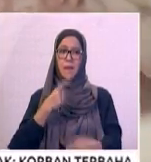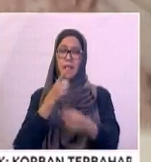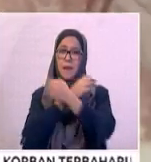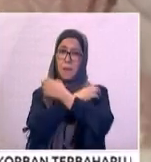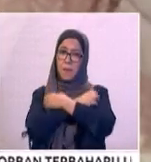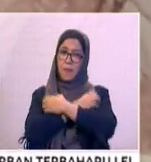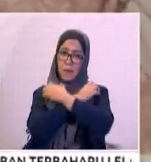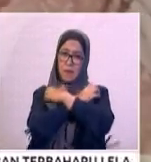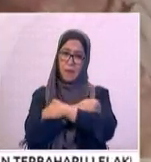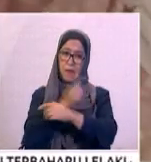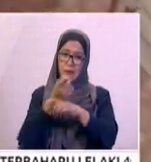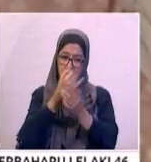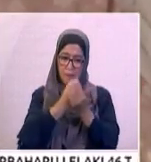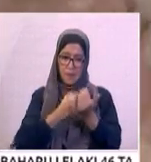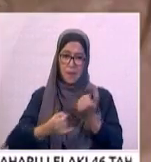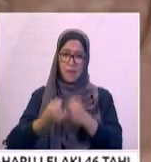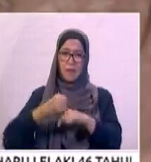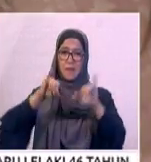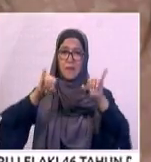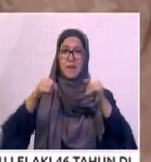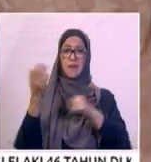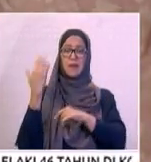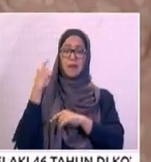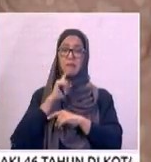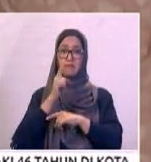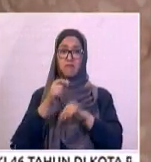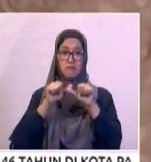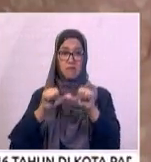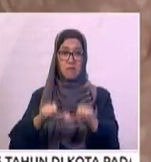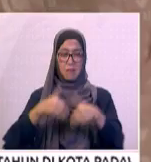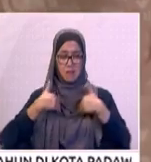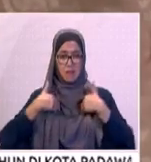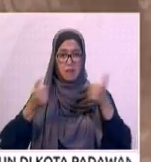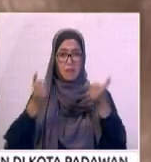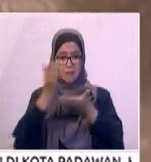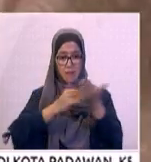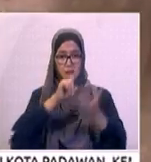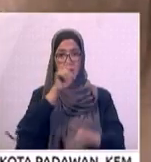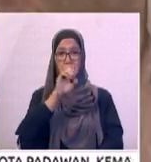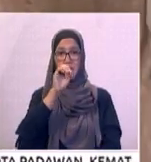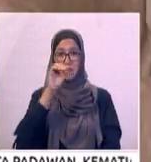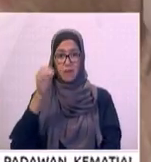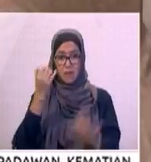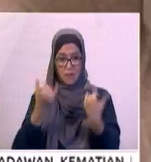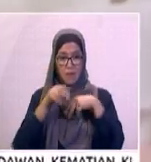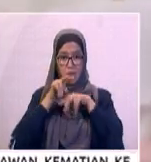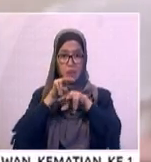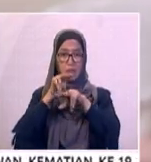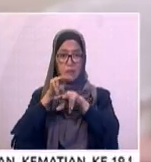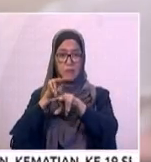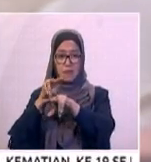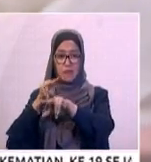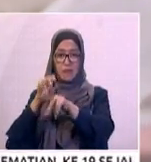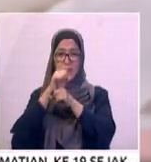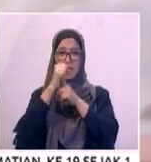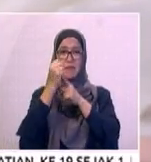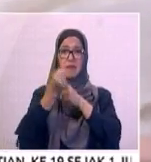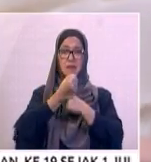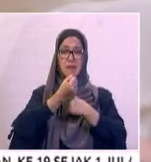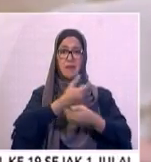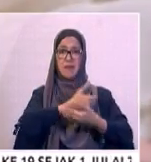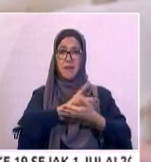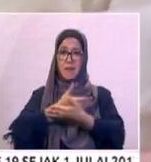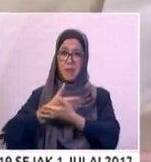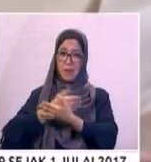panda itu pada Jumaat. Panda itu berada dalam keadaan sihat dan pihak zoo kini memantau keadaan kesihatan anak panda kembar tersebut.